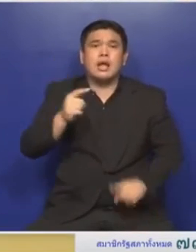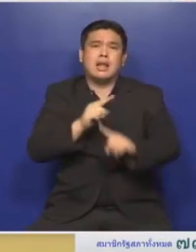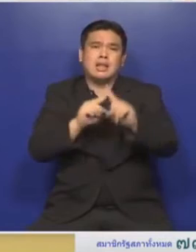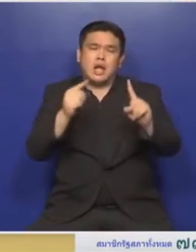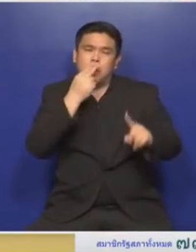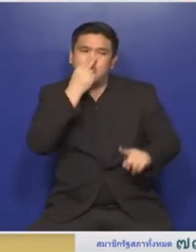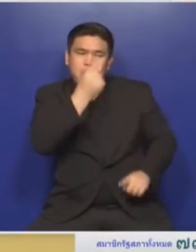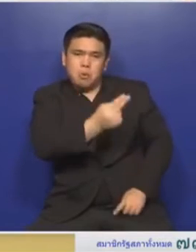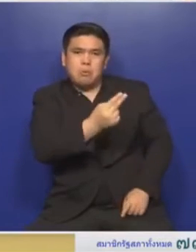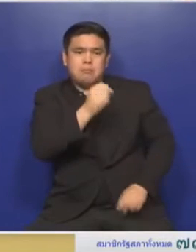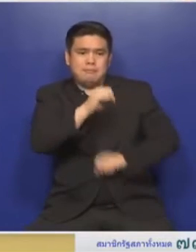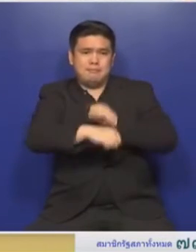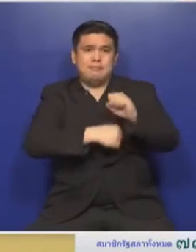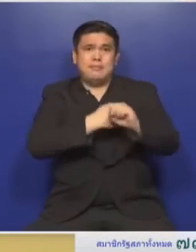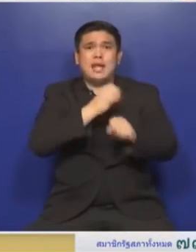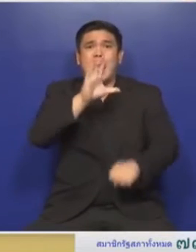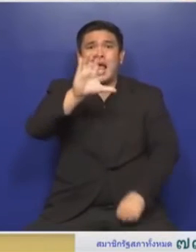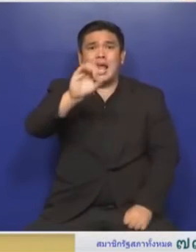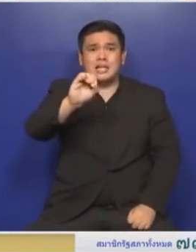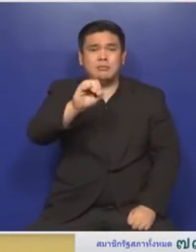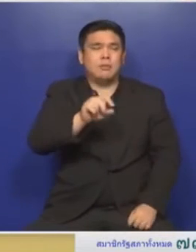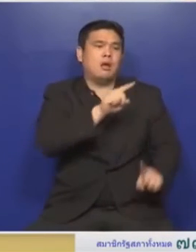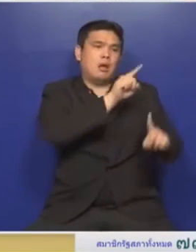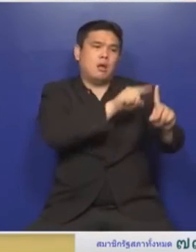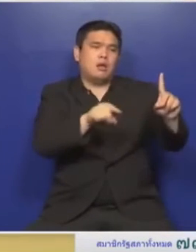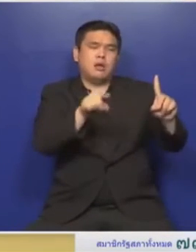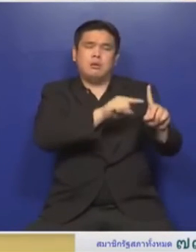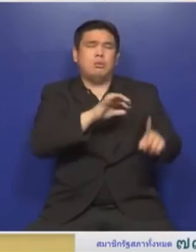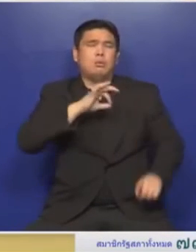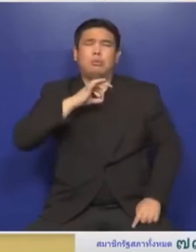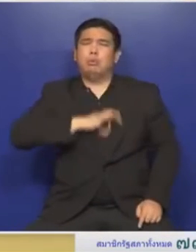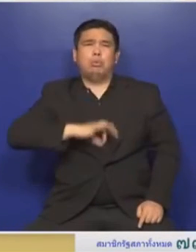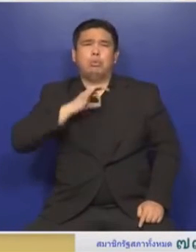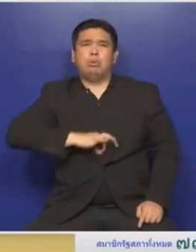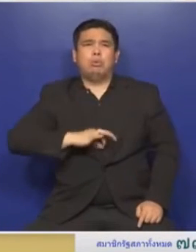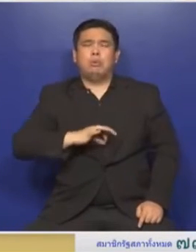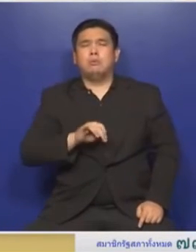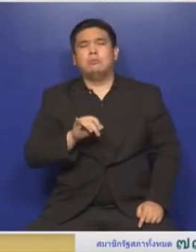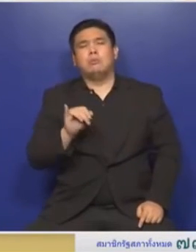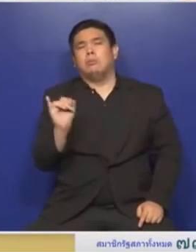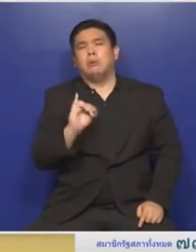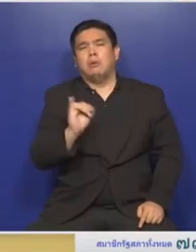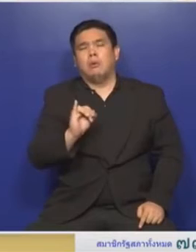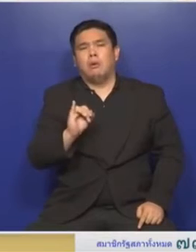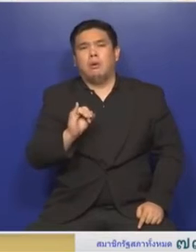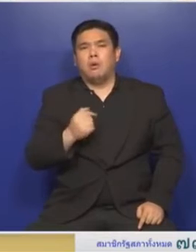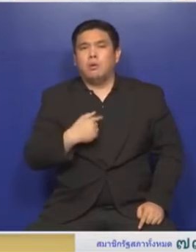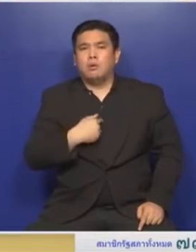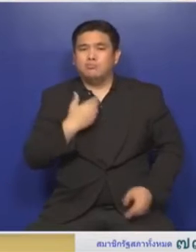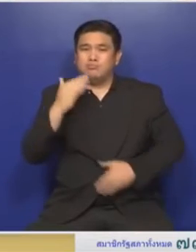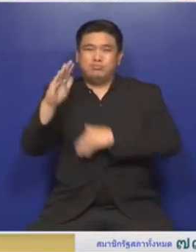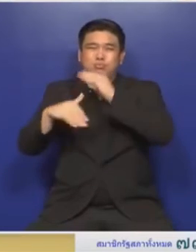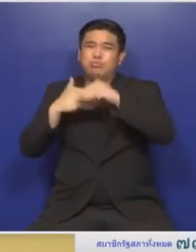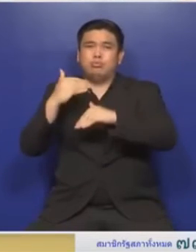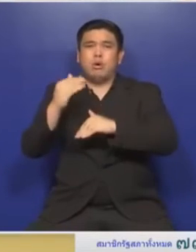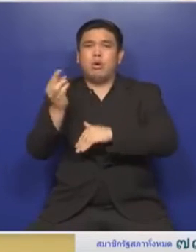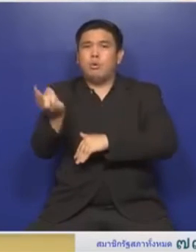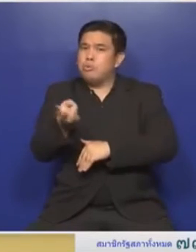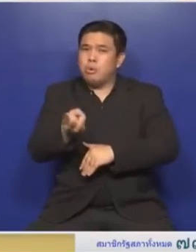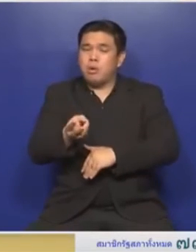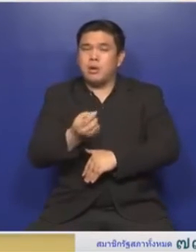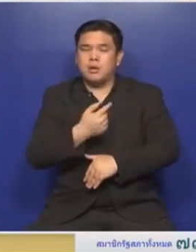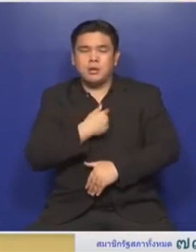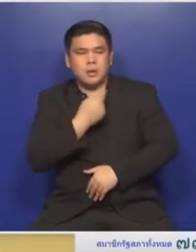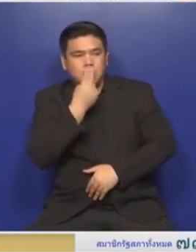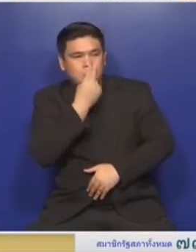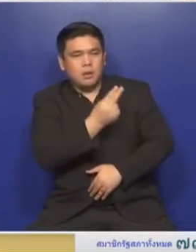แต่ก็ปากฏวในรอบ 50 ปีเมื่อนี้ชองคิตเองก็รู้สึกมควไม่พอใจกับผลที่เกิดขึ้นหลายปการดวยกันซึ